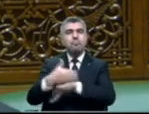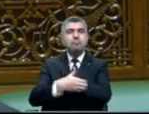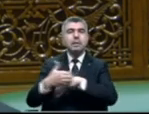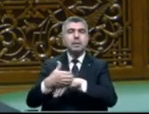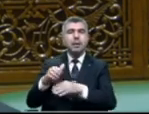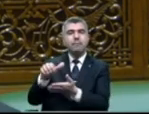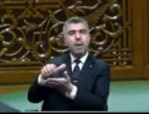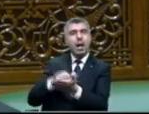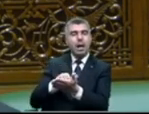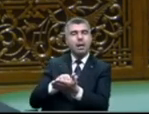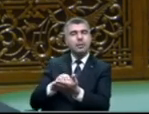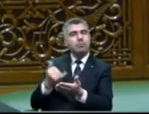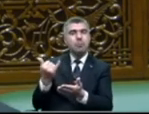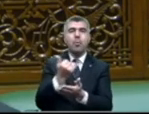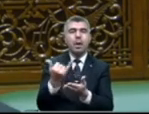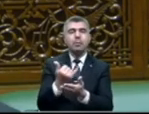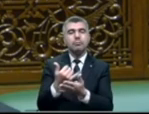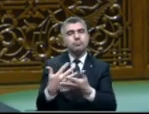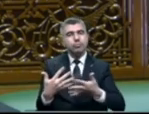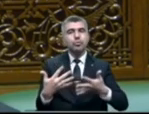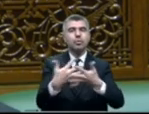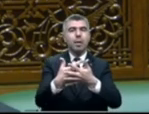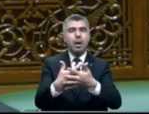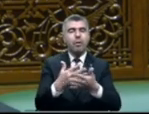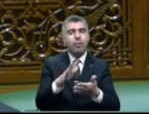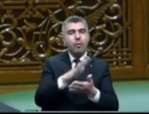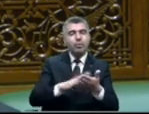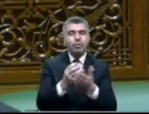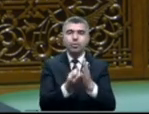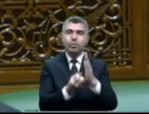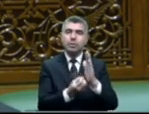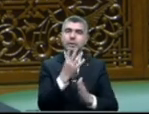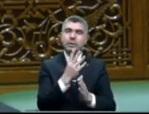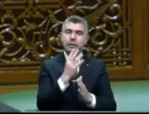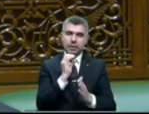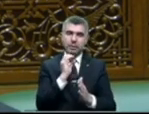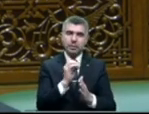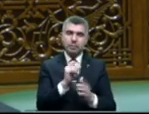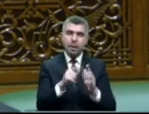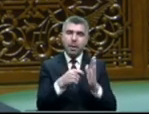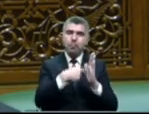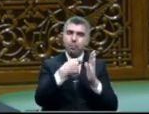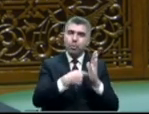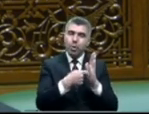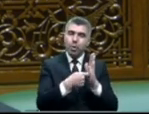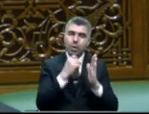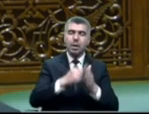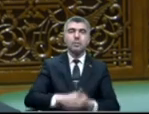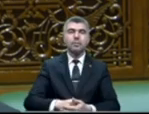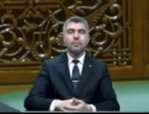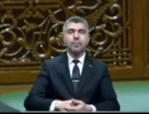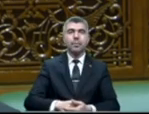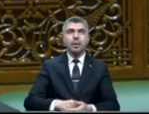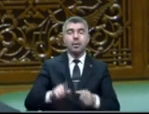وكذلك إلى إدراج باقي سلاسل الإنتاج ضمن جيل جديد من مشاريع الجميع. أجدر الإشارة